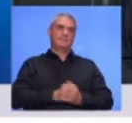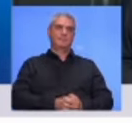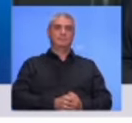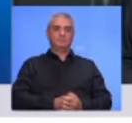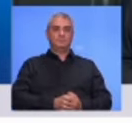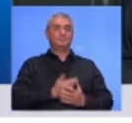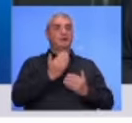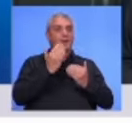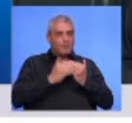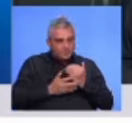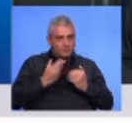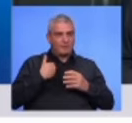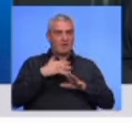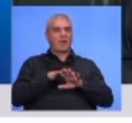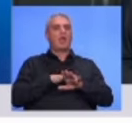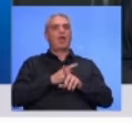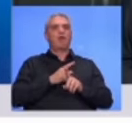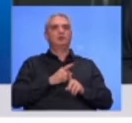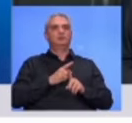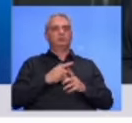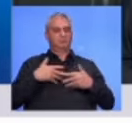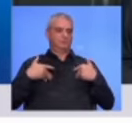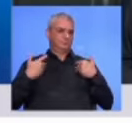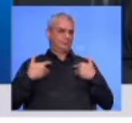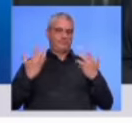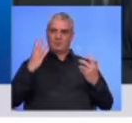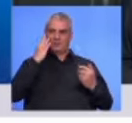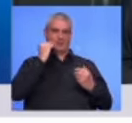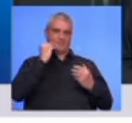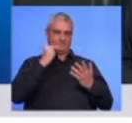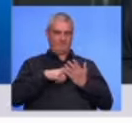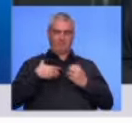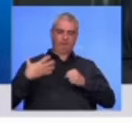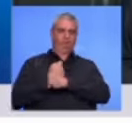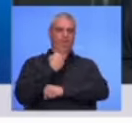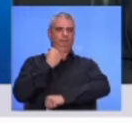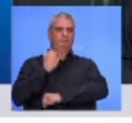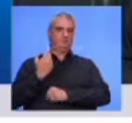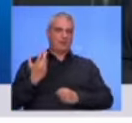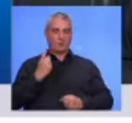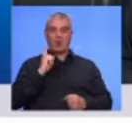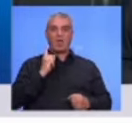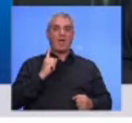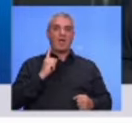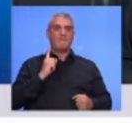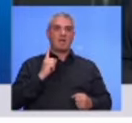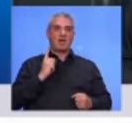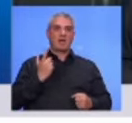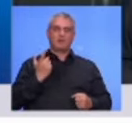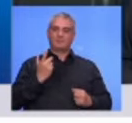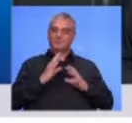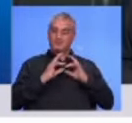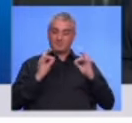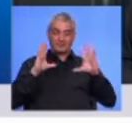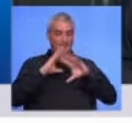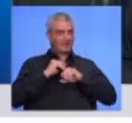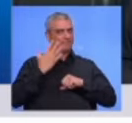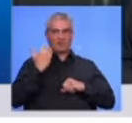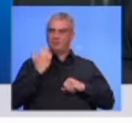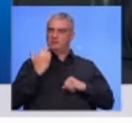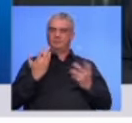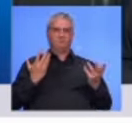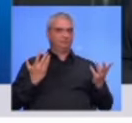בסוף הייתה הרגשה משמחת וכיפית, כי ניצחנו בסוף, אבל מתחילת הערב